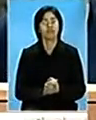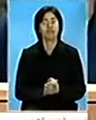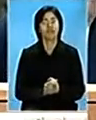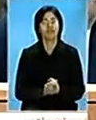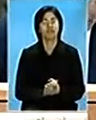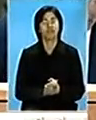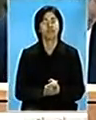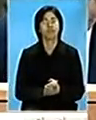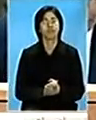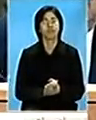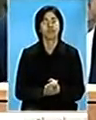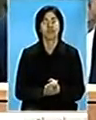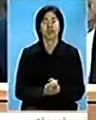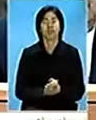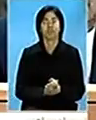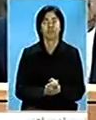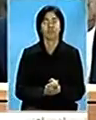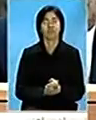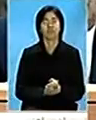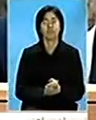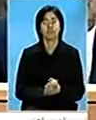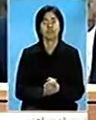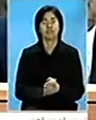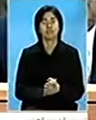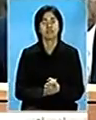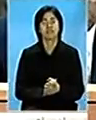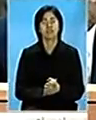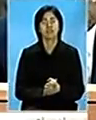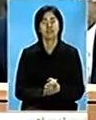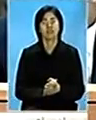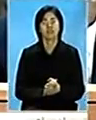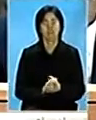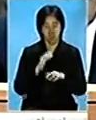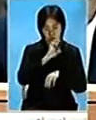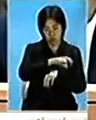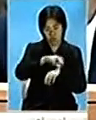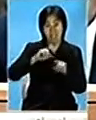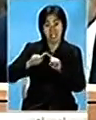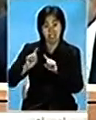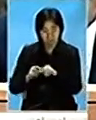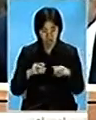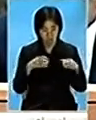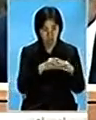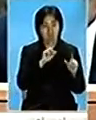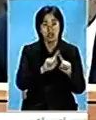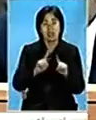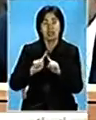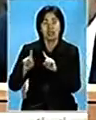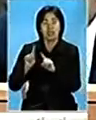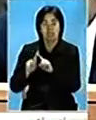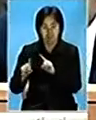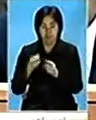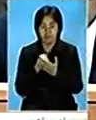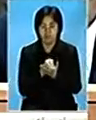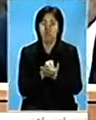แต่ว่าเราก็ยังไม่เห็นการชี้นำของหน่วยงานใดหรือกลุ่มใดที่ออกมาเรียก